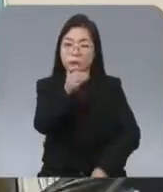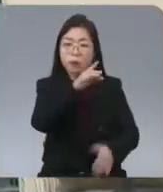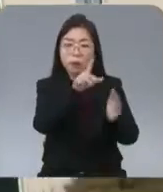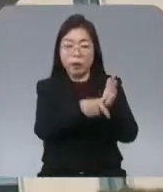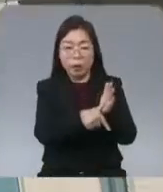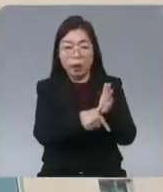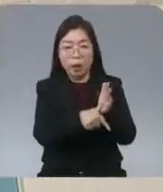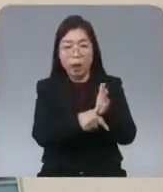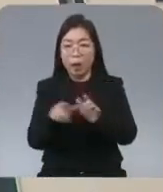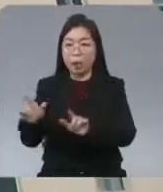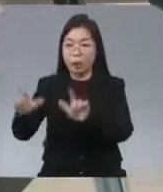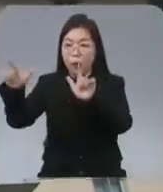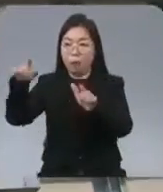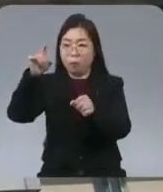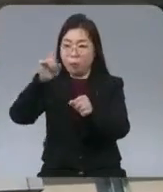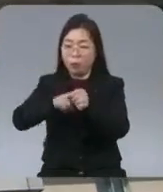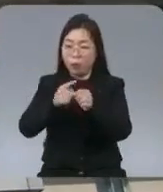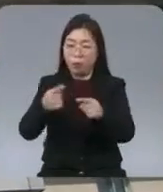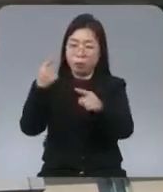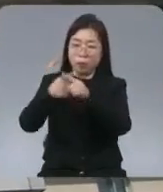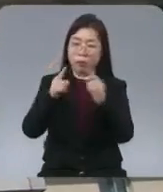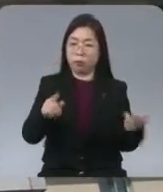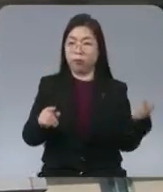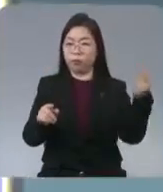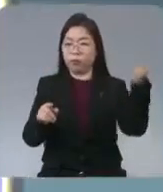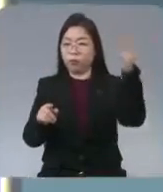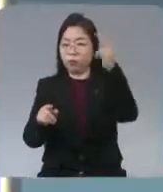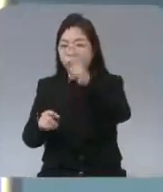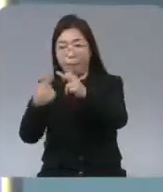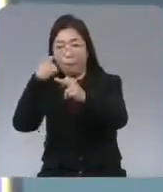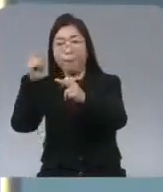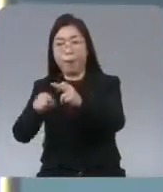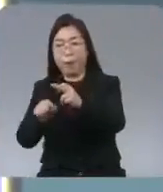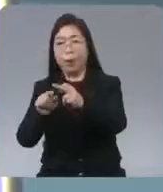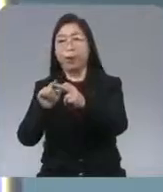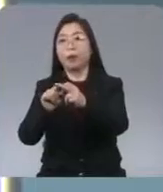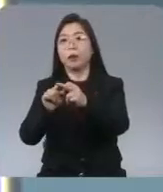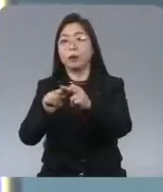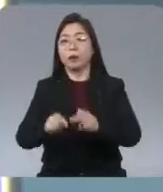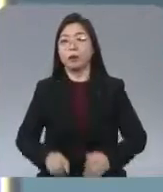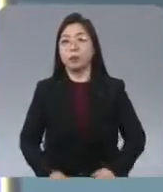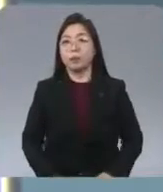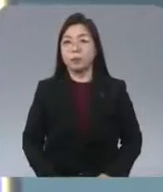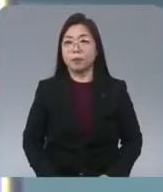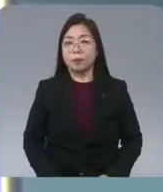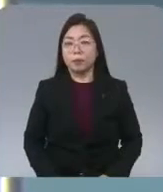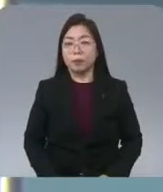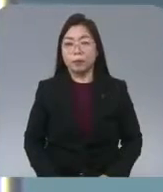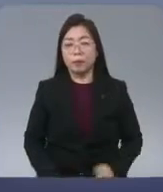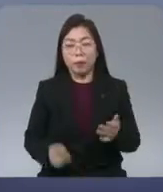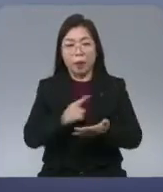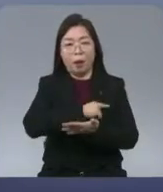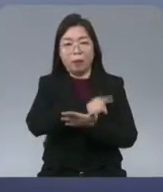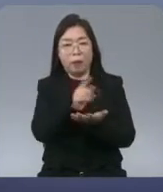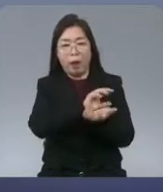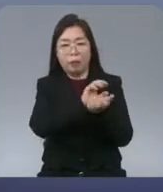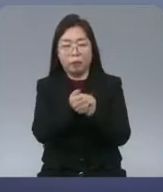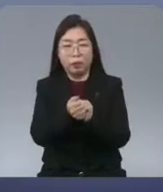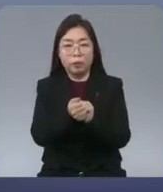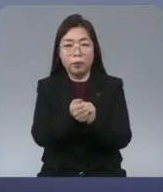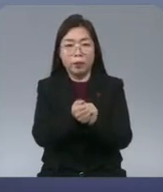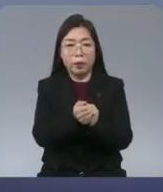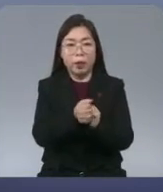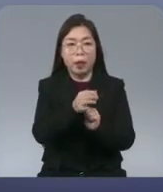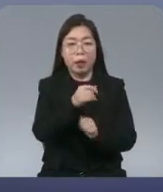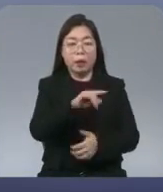potentiel mais c'est balistiques depuis la province de chaco dans le nord-ouest du territoire en direction de